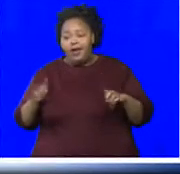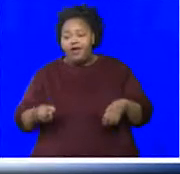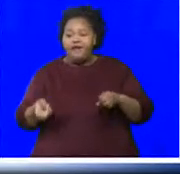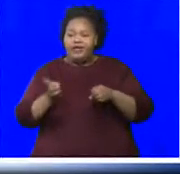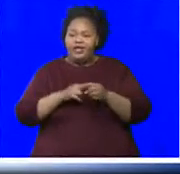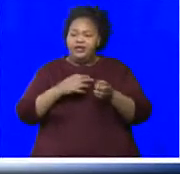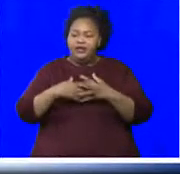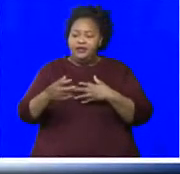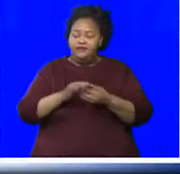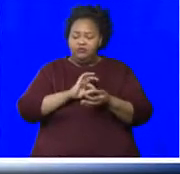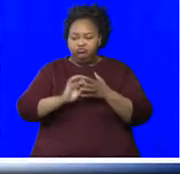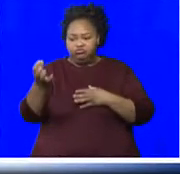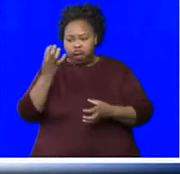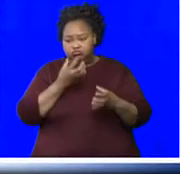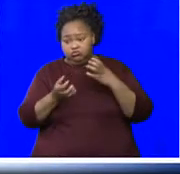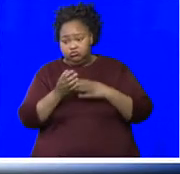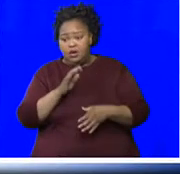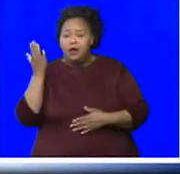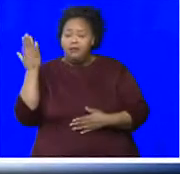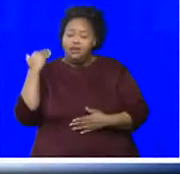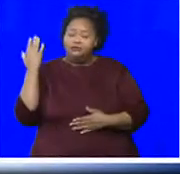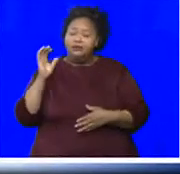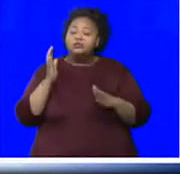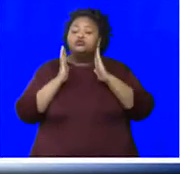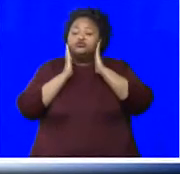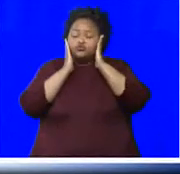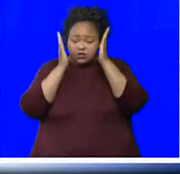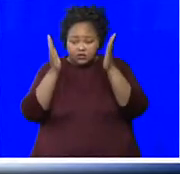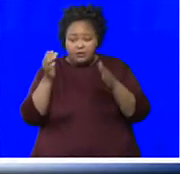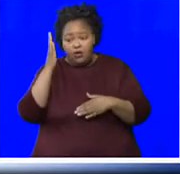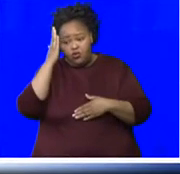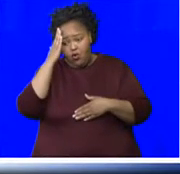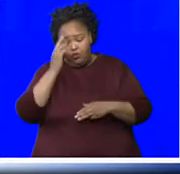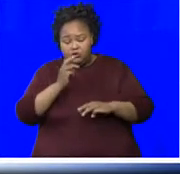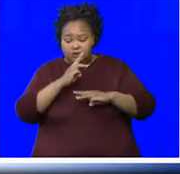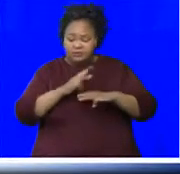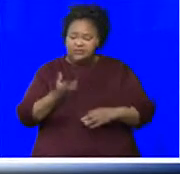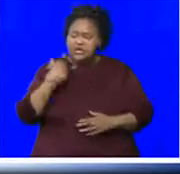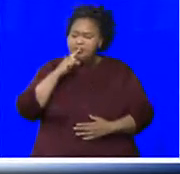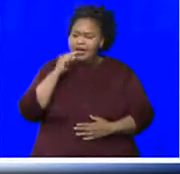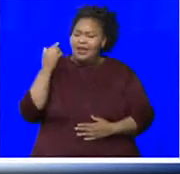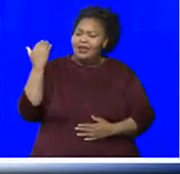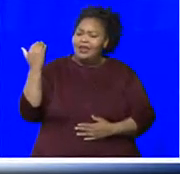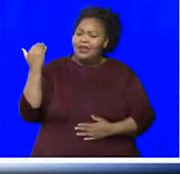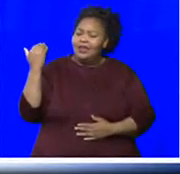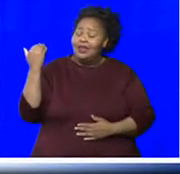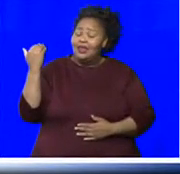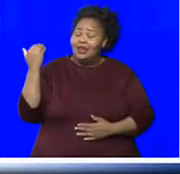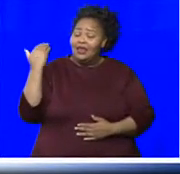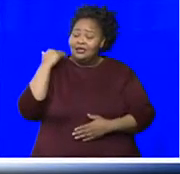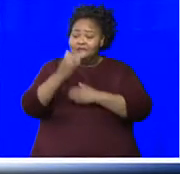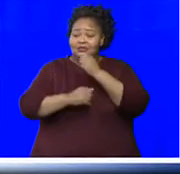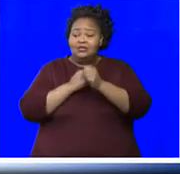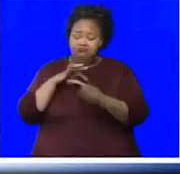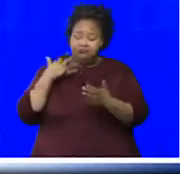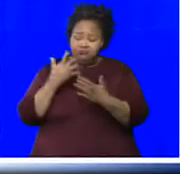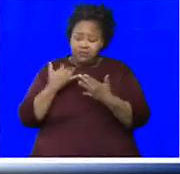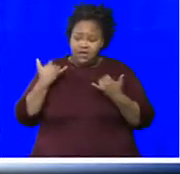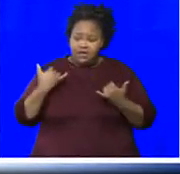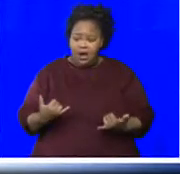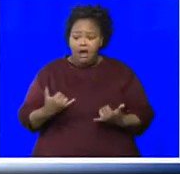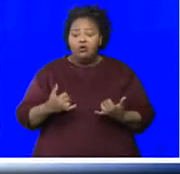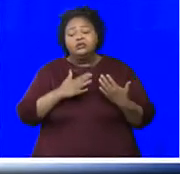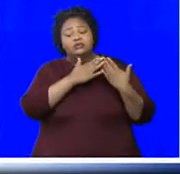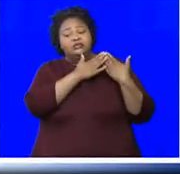esikhathini lesendlulile belatiwa ngekuthula kodwa kusukela eminyakeni lophelile simo sekuphepha nekuthula kwelive sehle ngendlela lemangalisako.